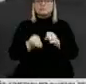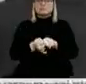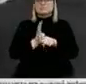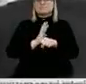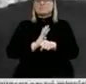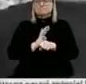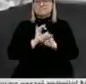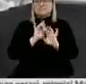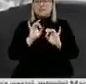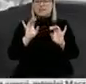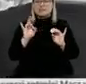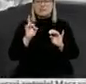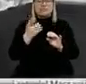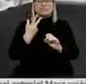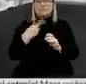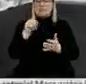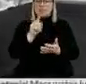do tego nie doszło.